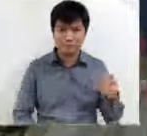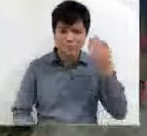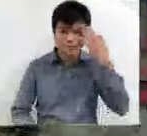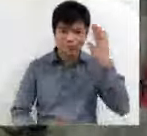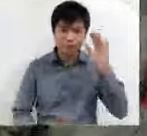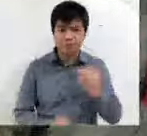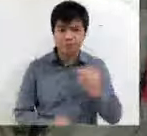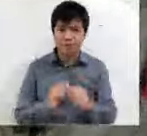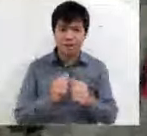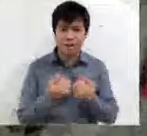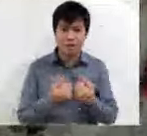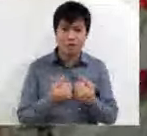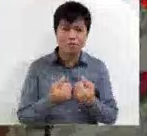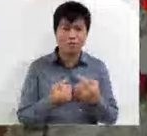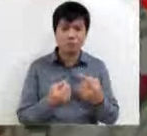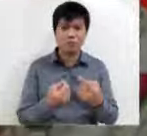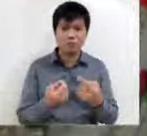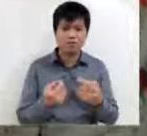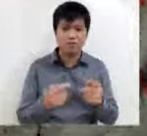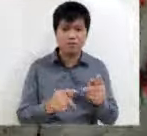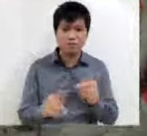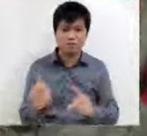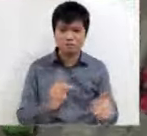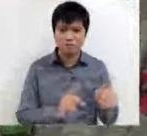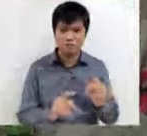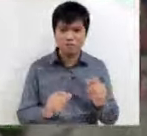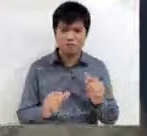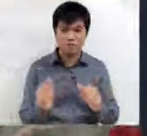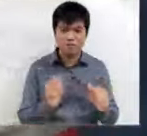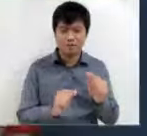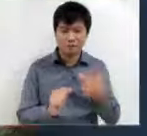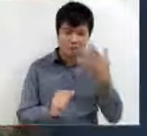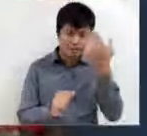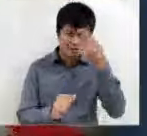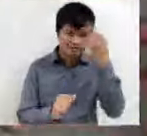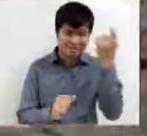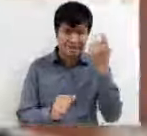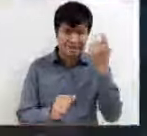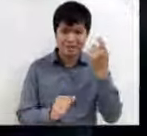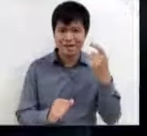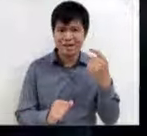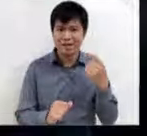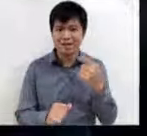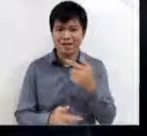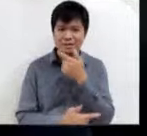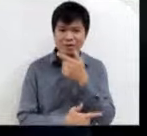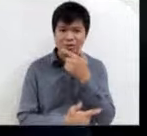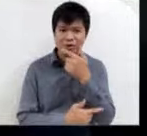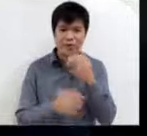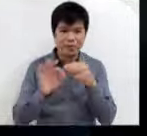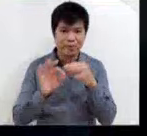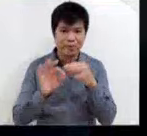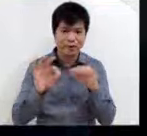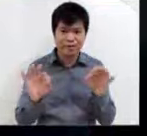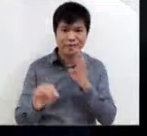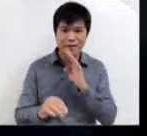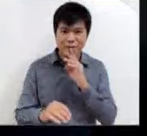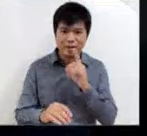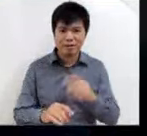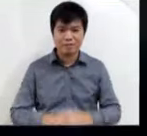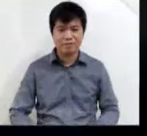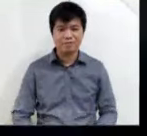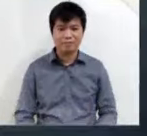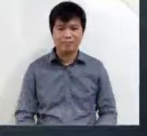yung drama, tapos biglang comedy yung mga lines. So kudos po ulit sa mga writers. Si Zijan, mas na-excite naman